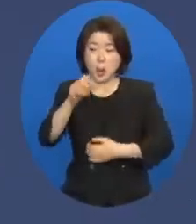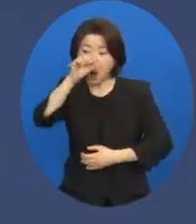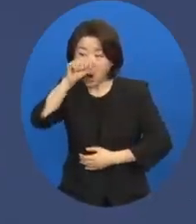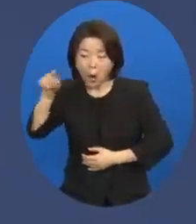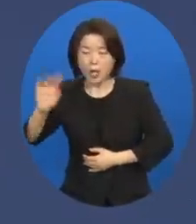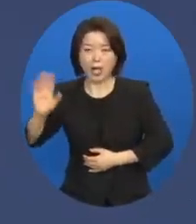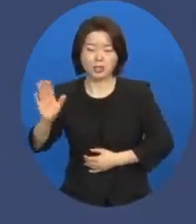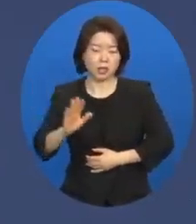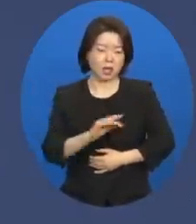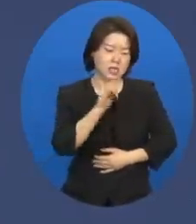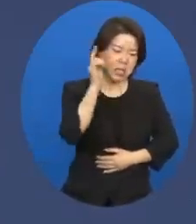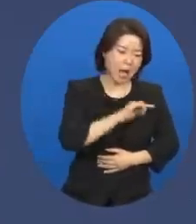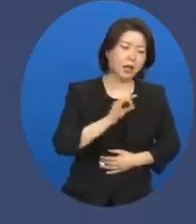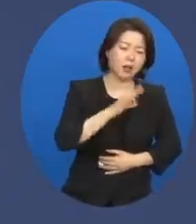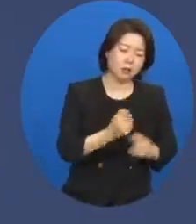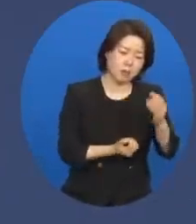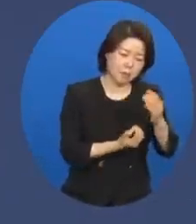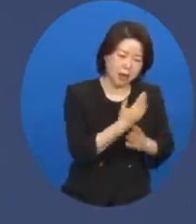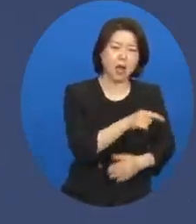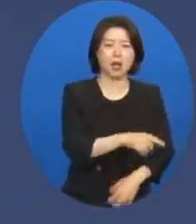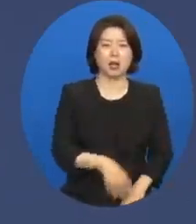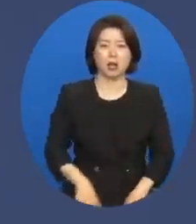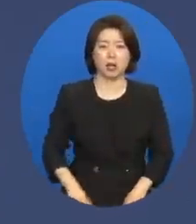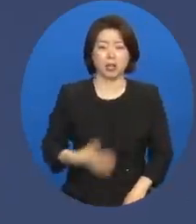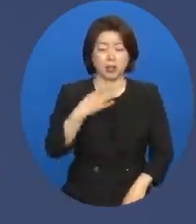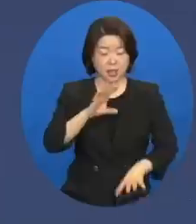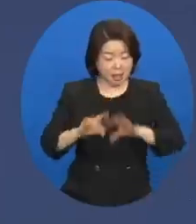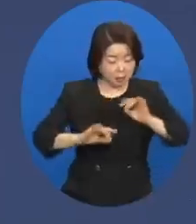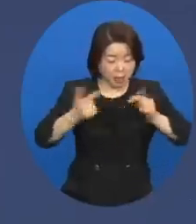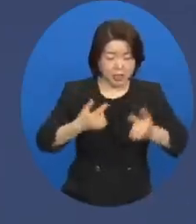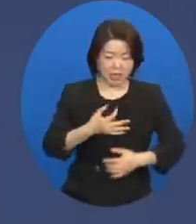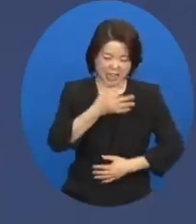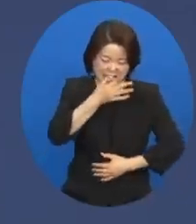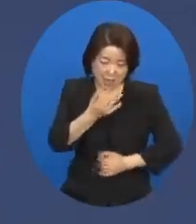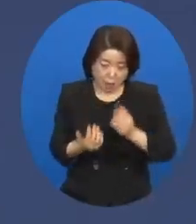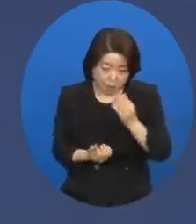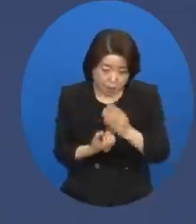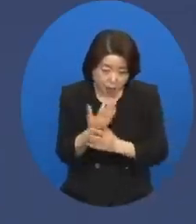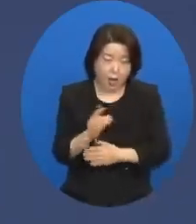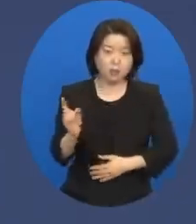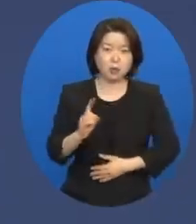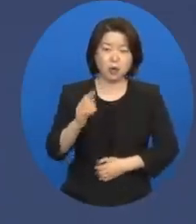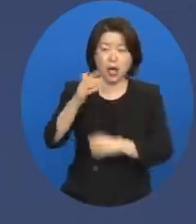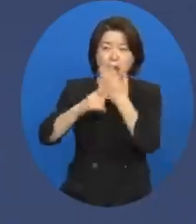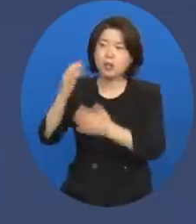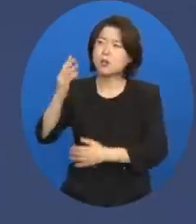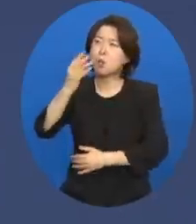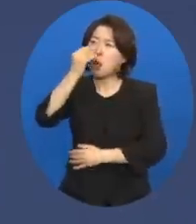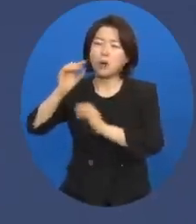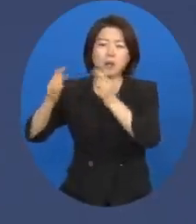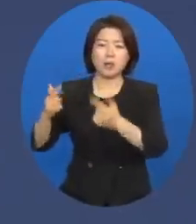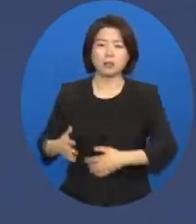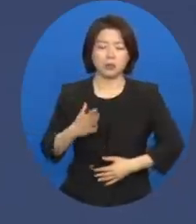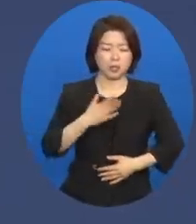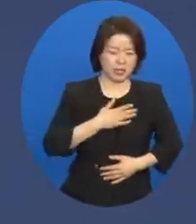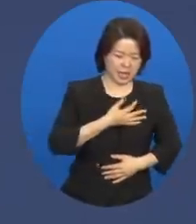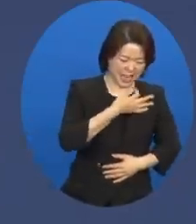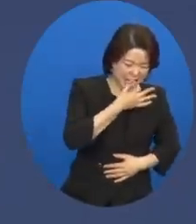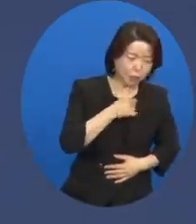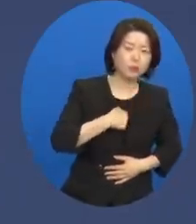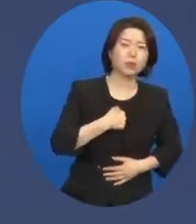악이야. 내 안에서 마르지 않고 욕구가 막 솟아올라오는 건 하나님의 거룩함이 아니라 나의